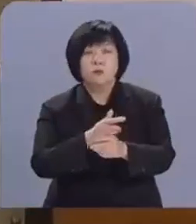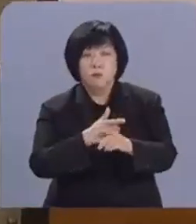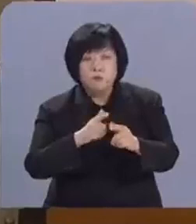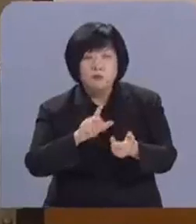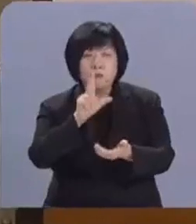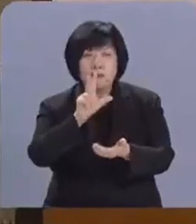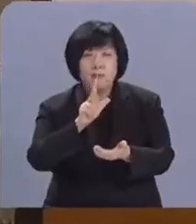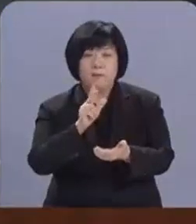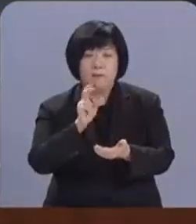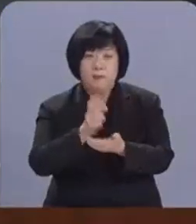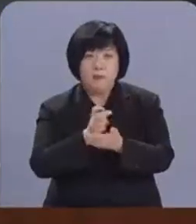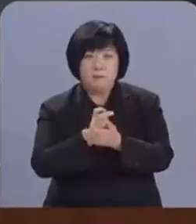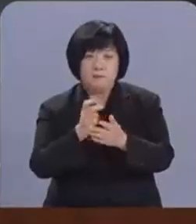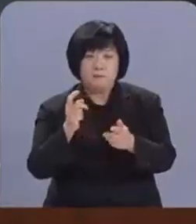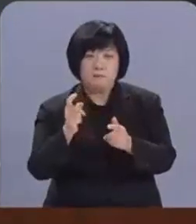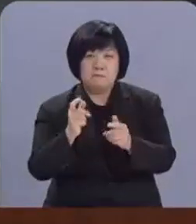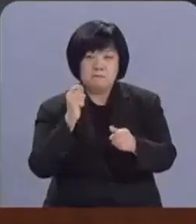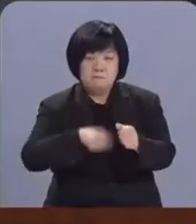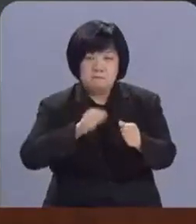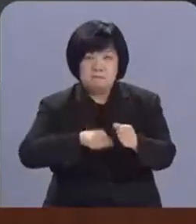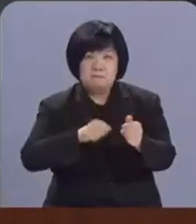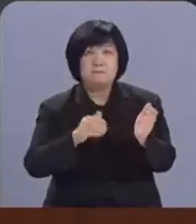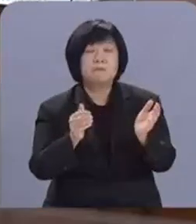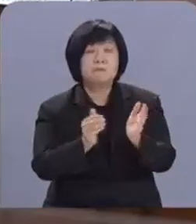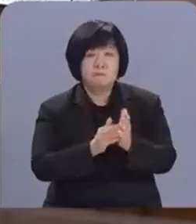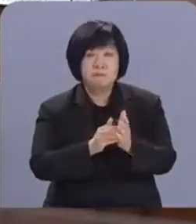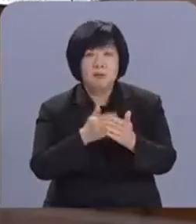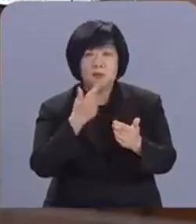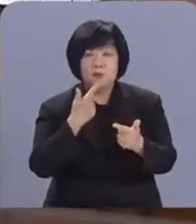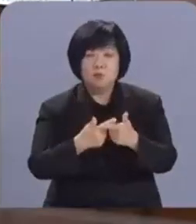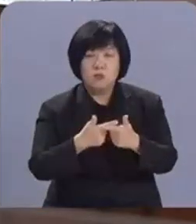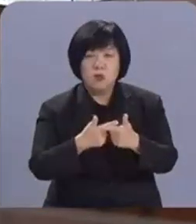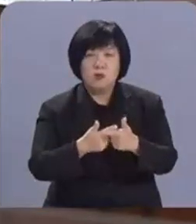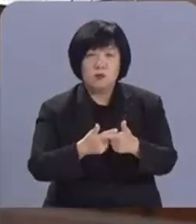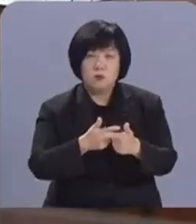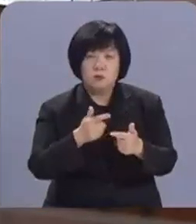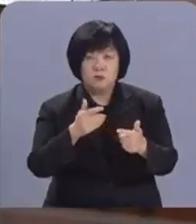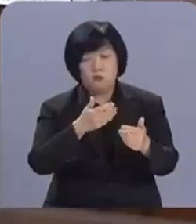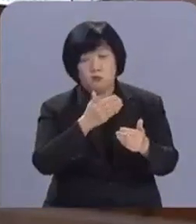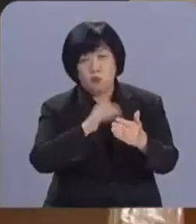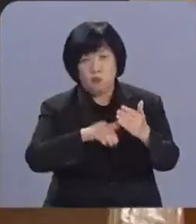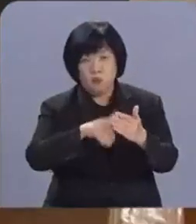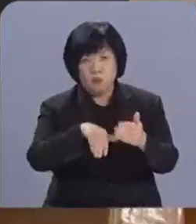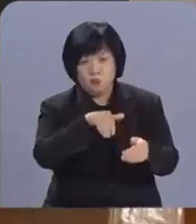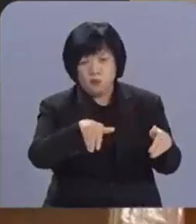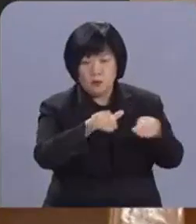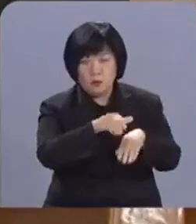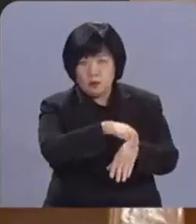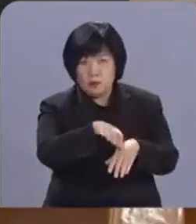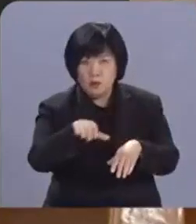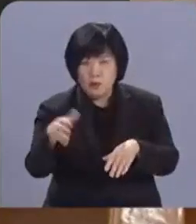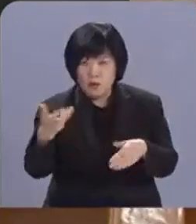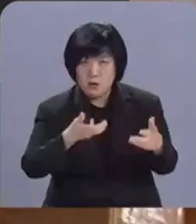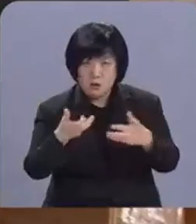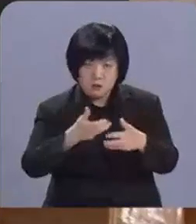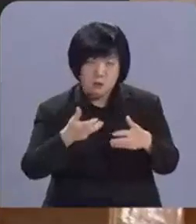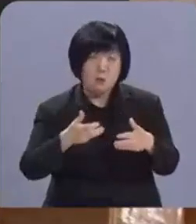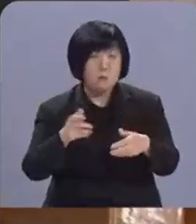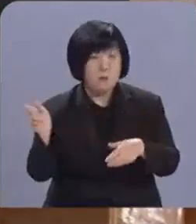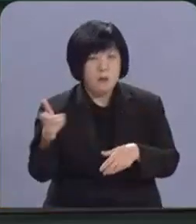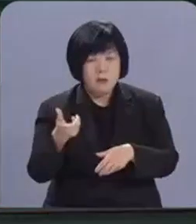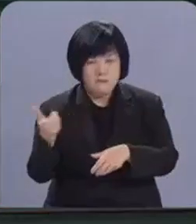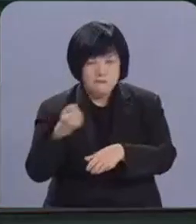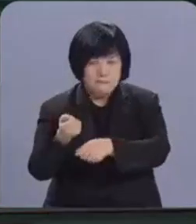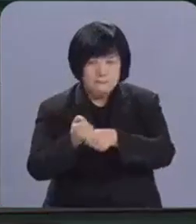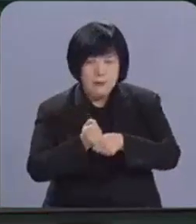처리했습니다. 조례안이 시행되면 부산시 주요 공공기관이 경영 효율화에 속도를 낼 것으로 보입니다.